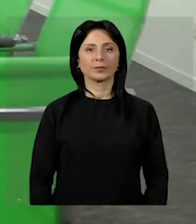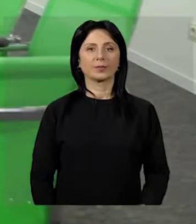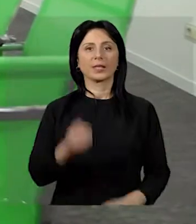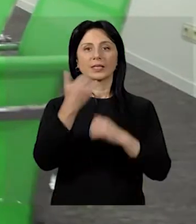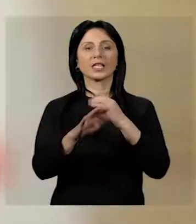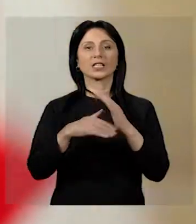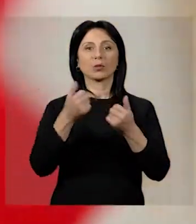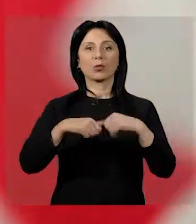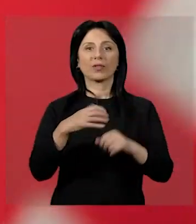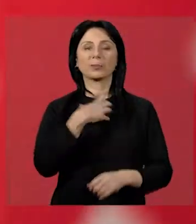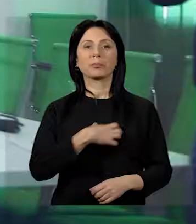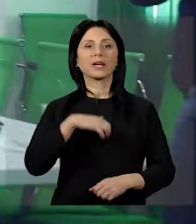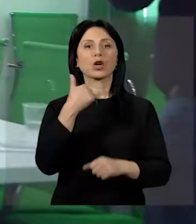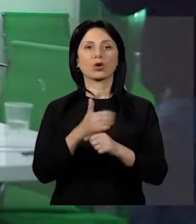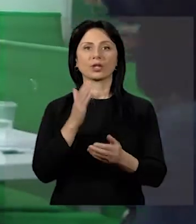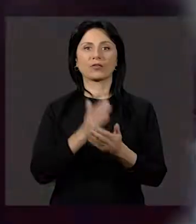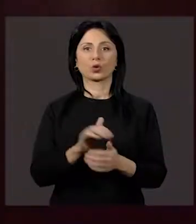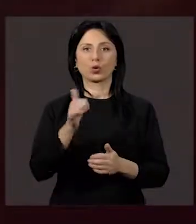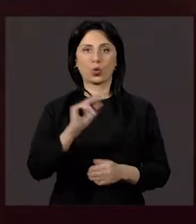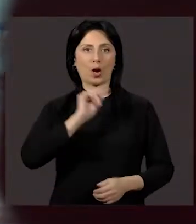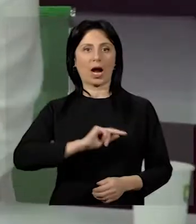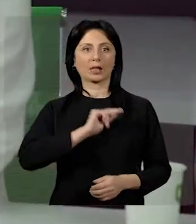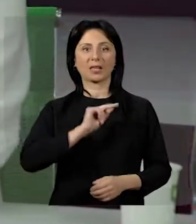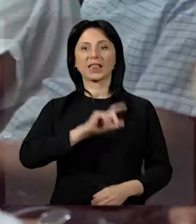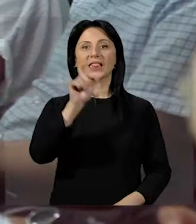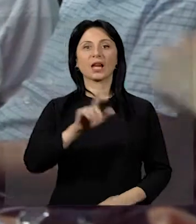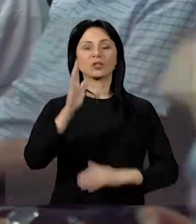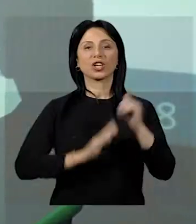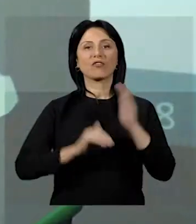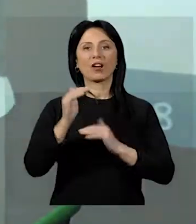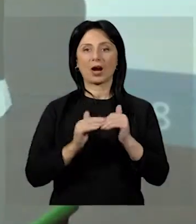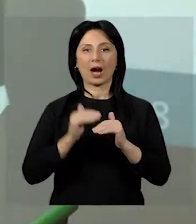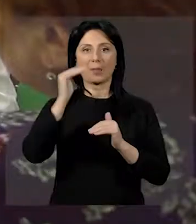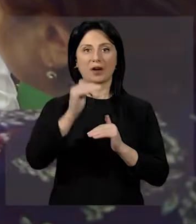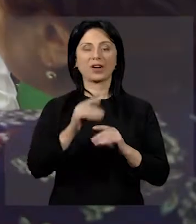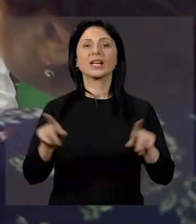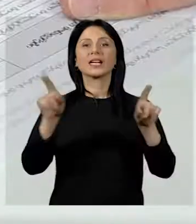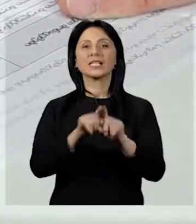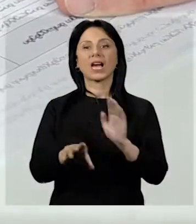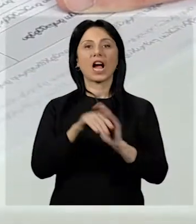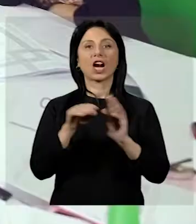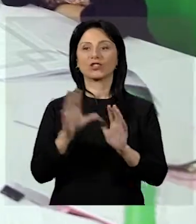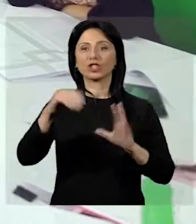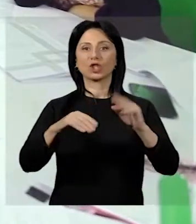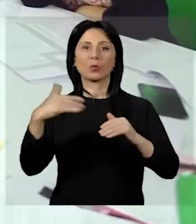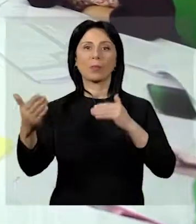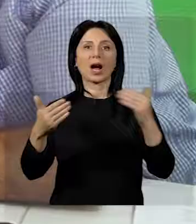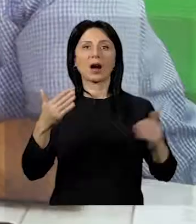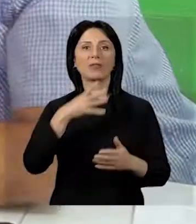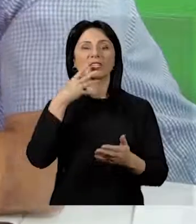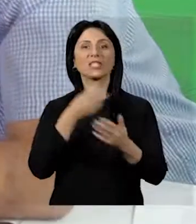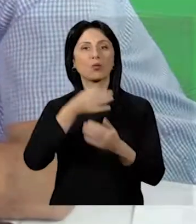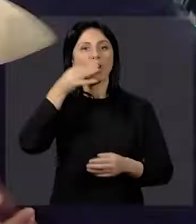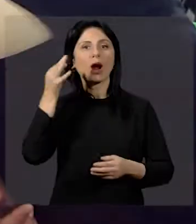ԿՀ-ի հիմնական առաջնահերթությունը, ինչպես վարչության աշխատակիցների որակավորման բարձրացումն է, այնպես էլ ընտրություններում ընդգրկված կողմերի